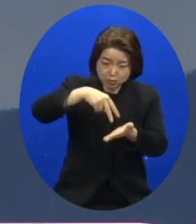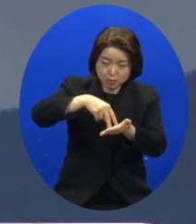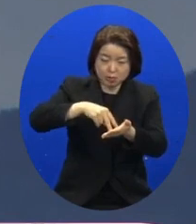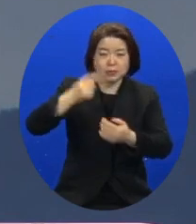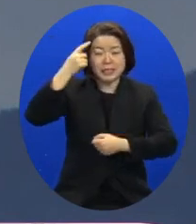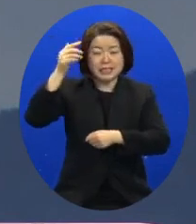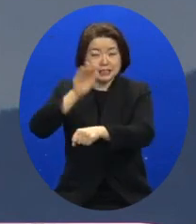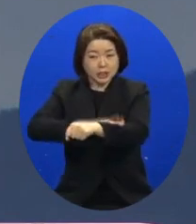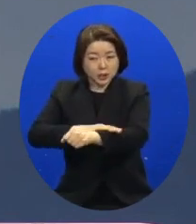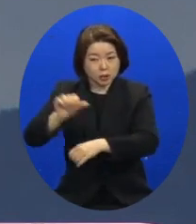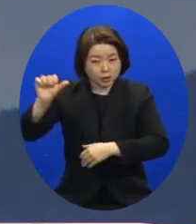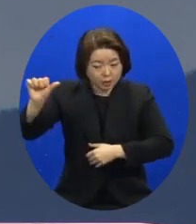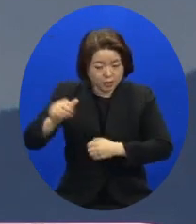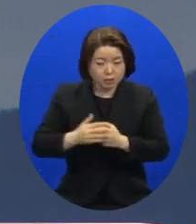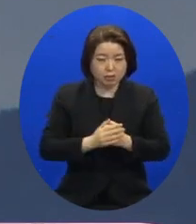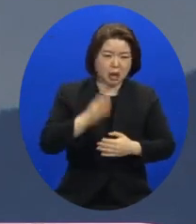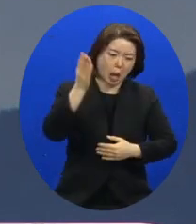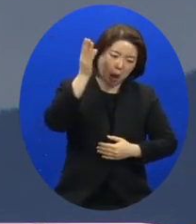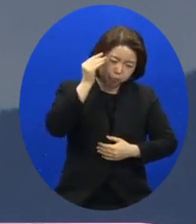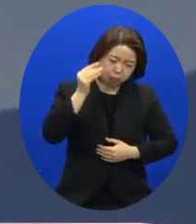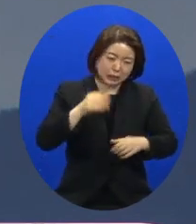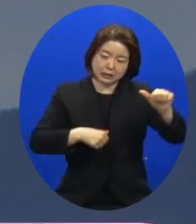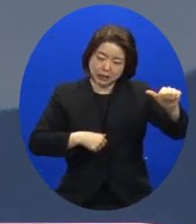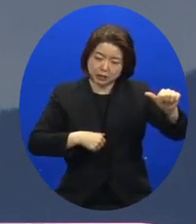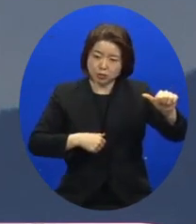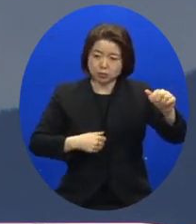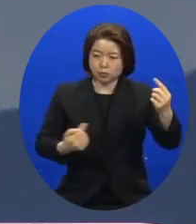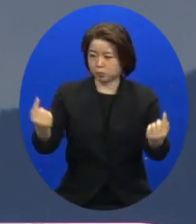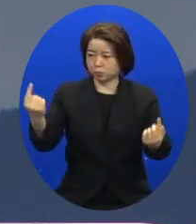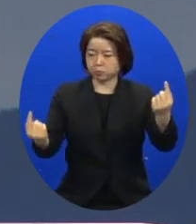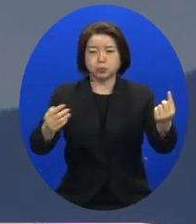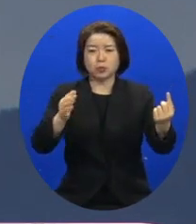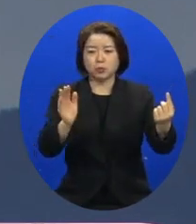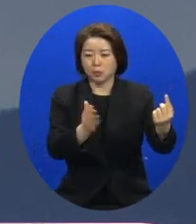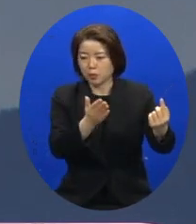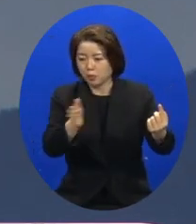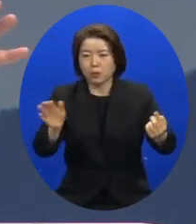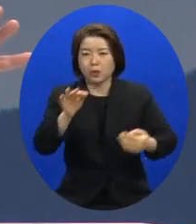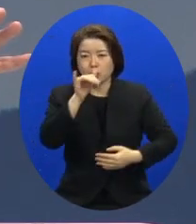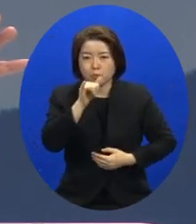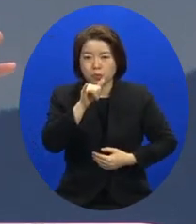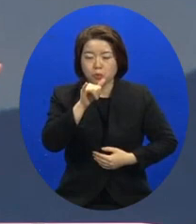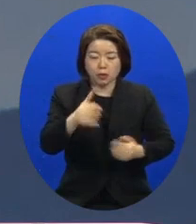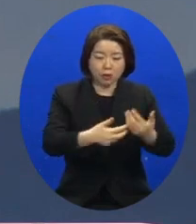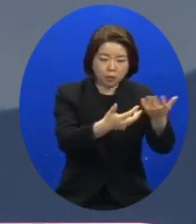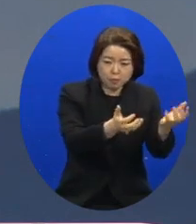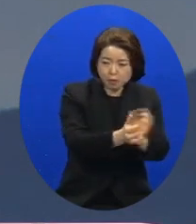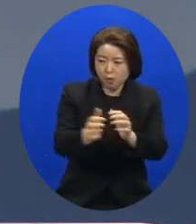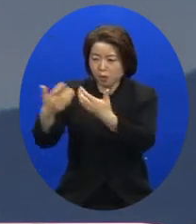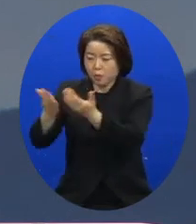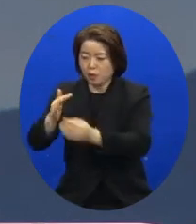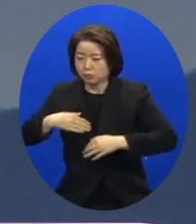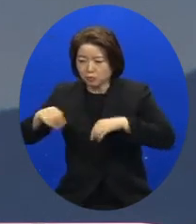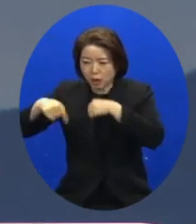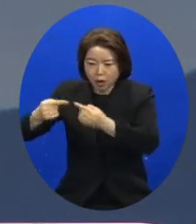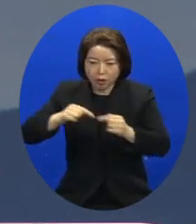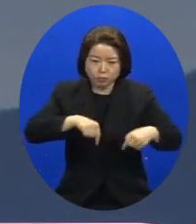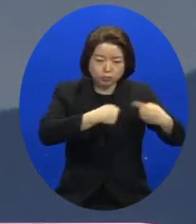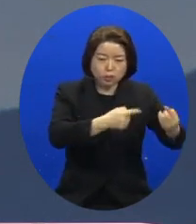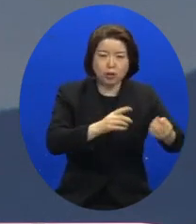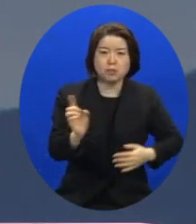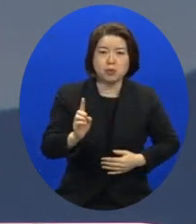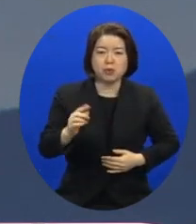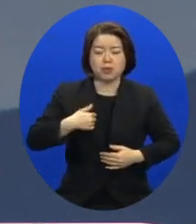건지 미련한 다섯 처녀가 될 건지 둘 중에 하나입니다. 어느 쪽에 있느냐에 따라서 그 다음에 영생의